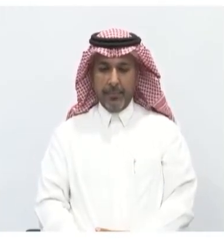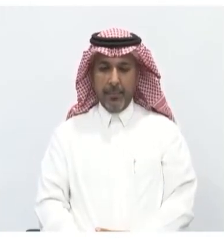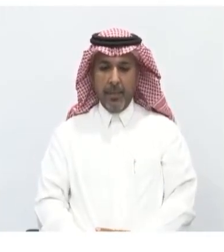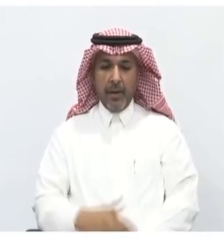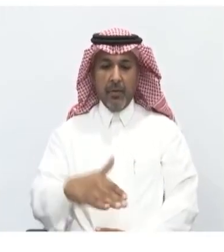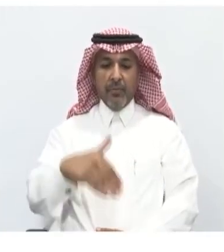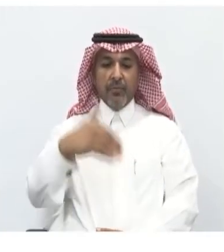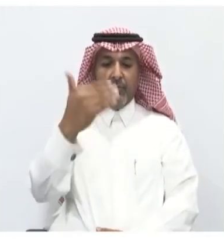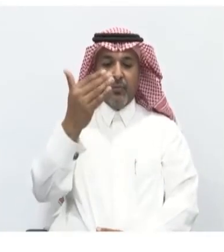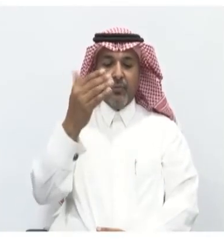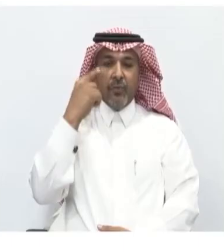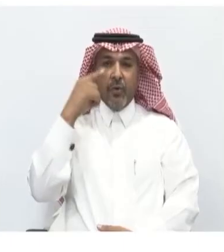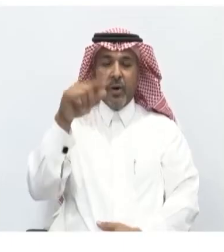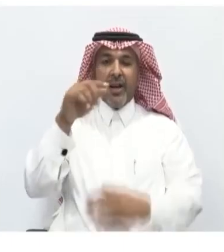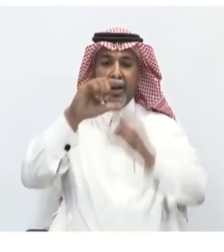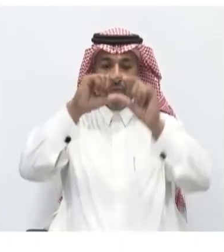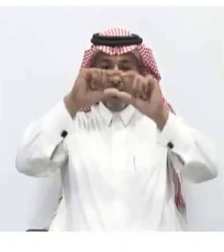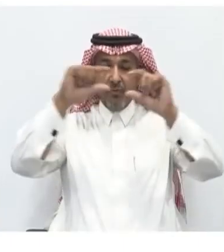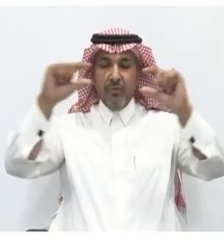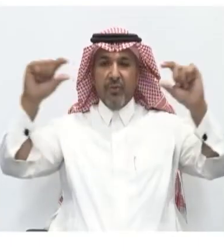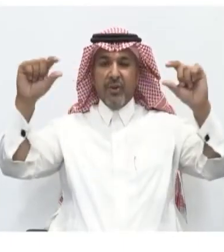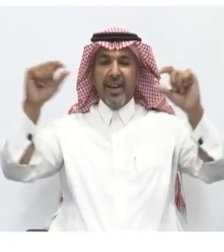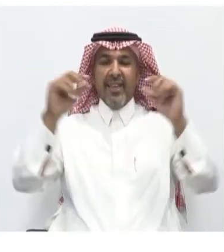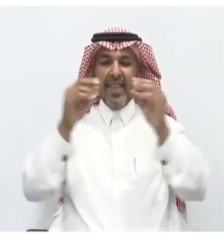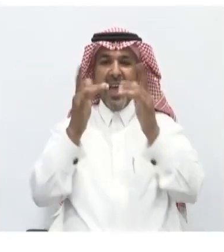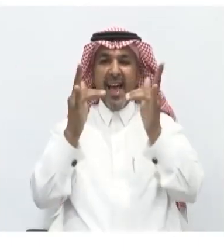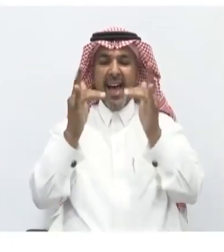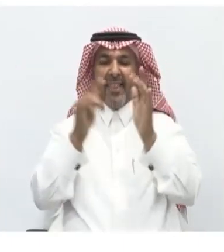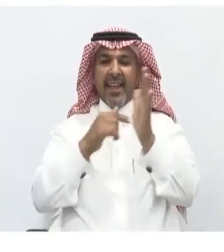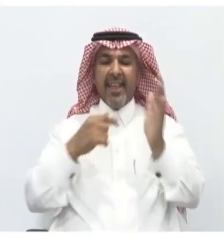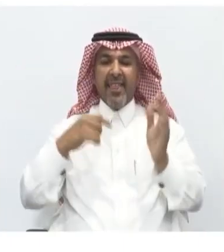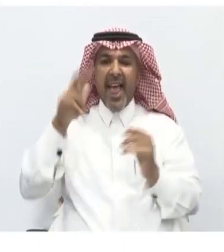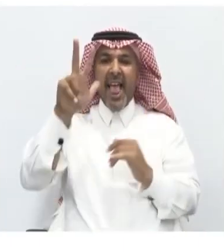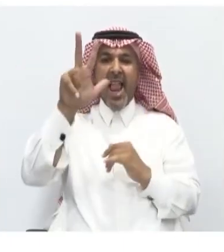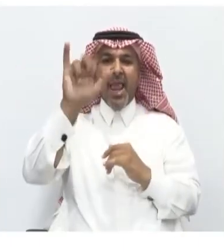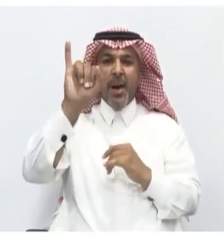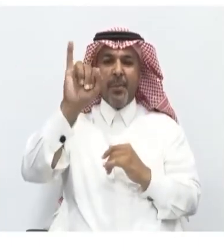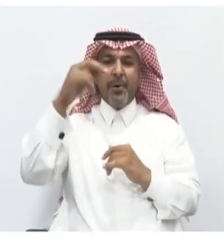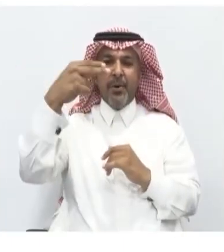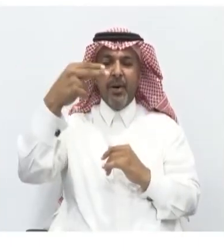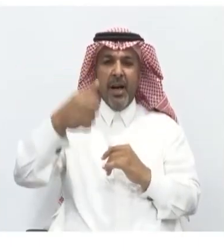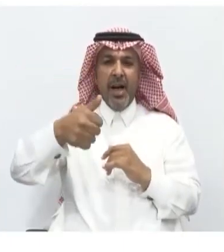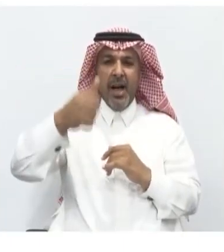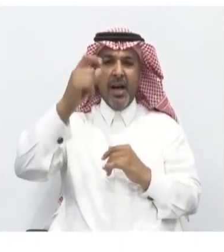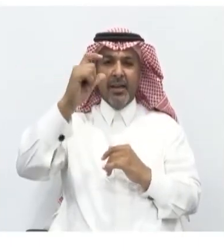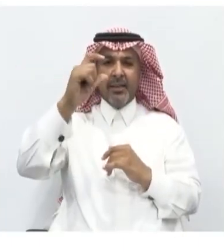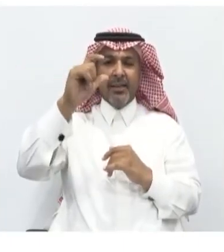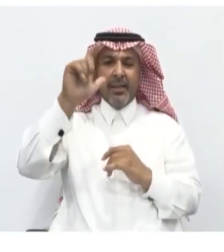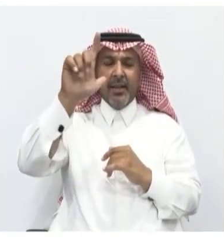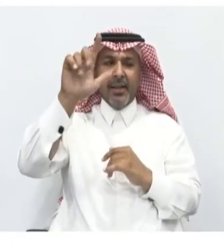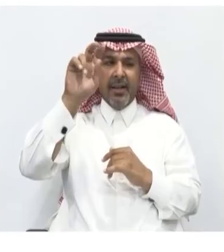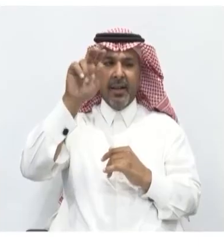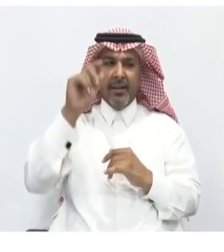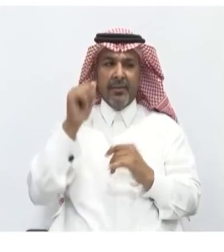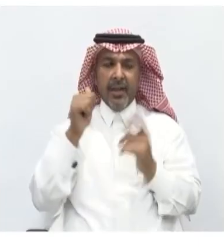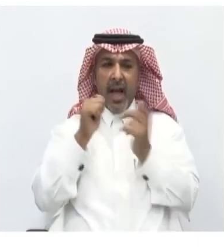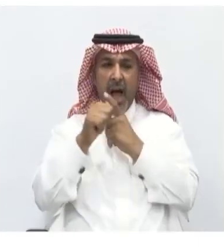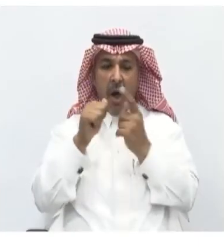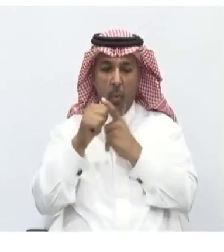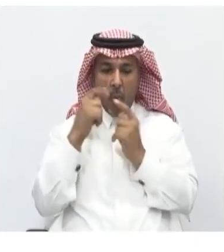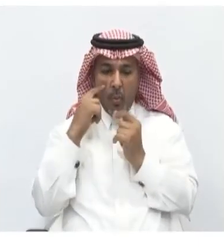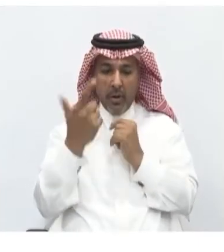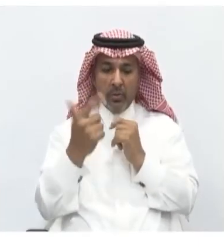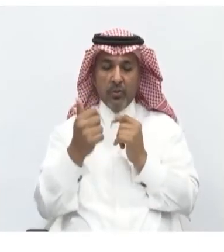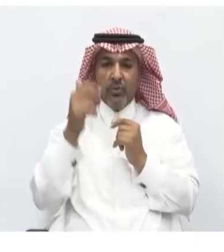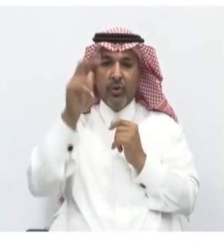العلاقات المشتقه من المعادله الكيميائيه الموزونه الماده المتفاعله الاولى هو الحديد زائد الماده المتفاعله